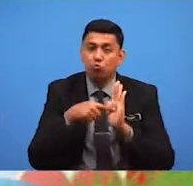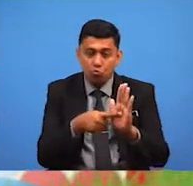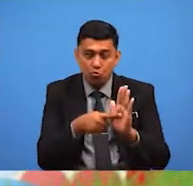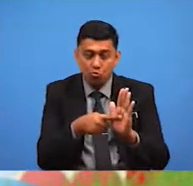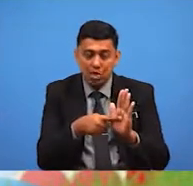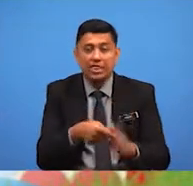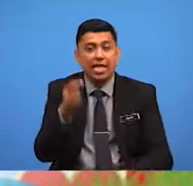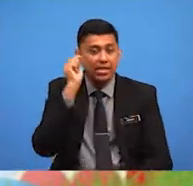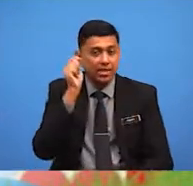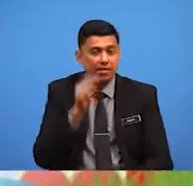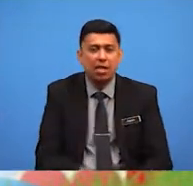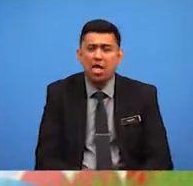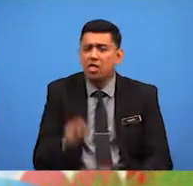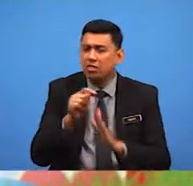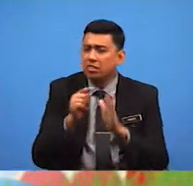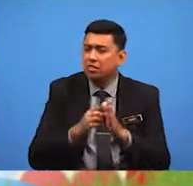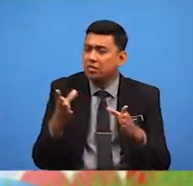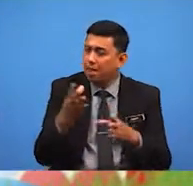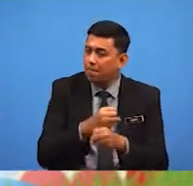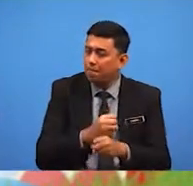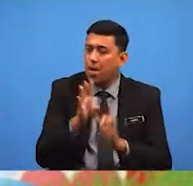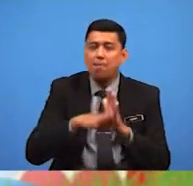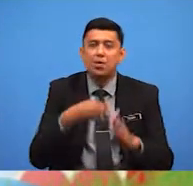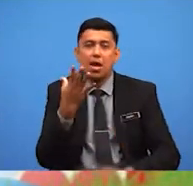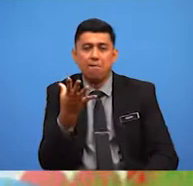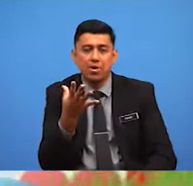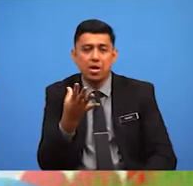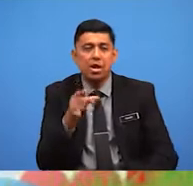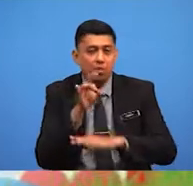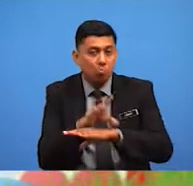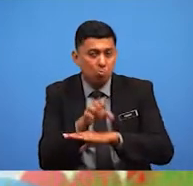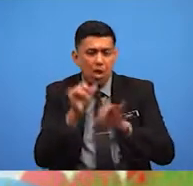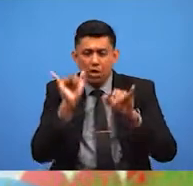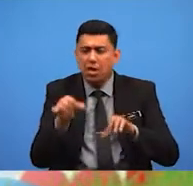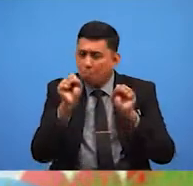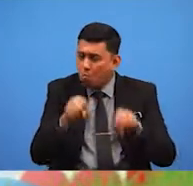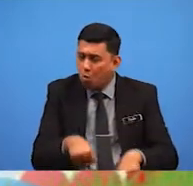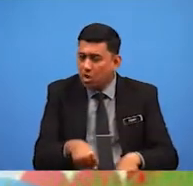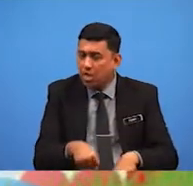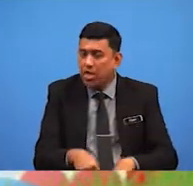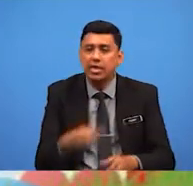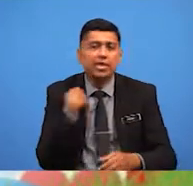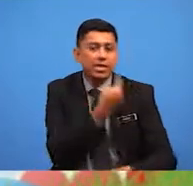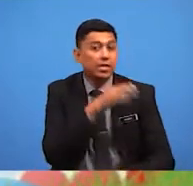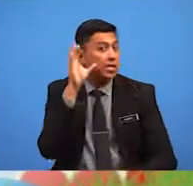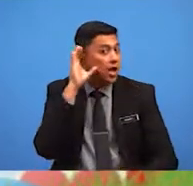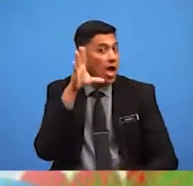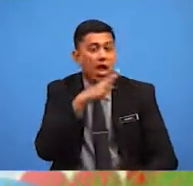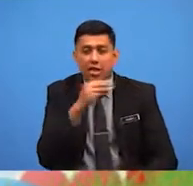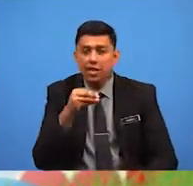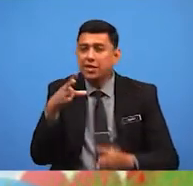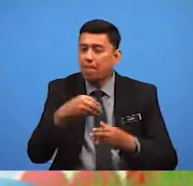sebentar tadi, terdapat beberapa nasihat yang boleh kita dengar dan ambil pedoman